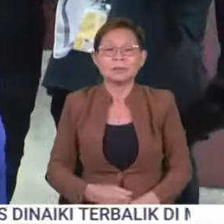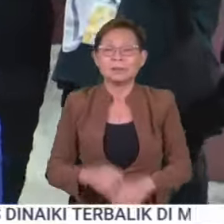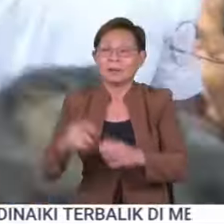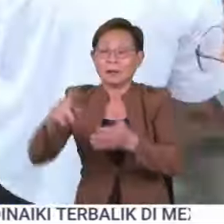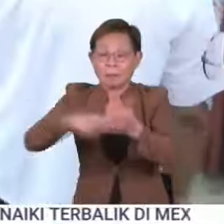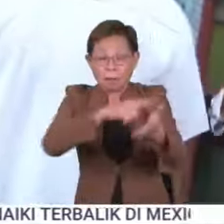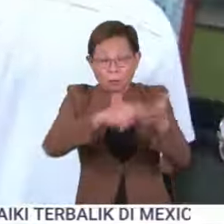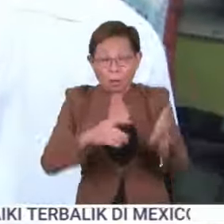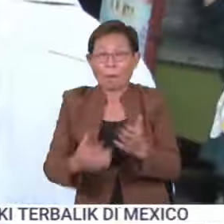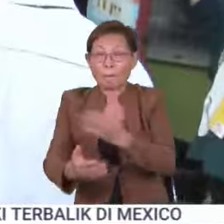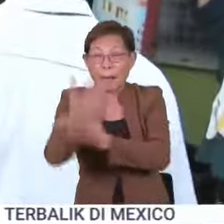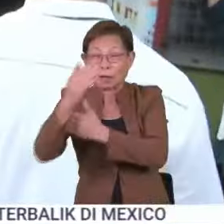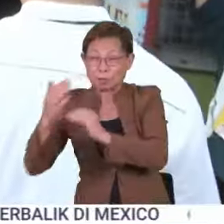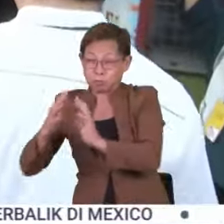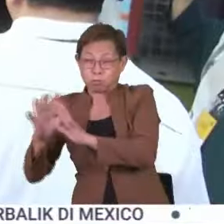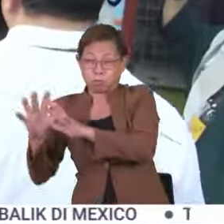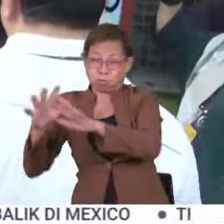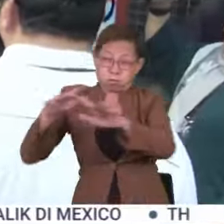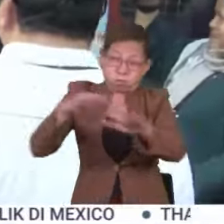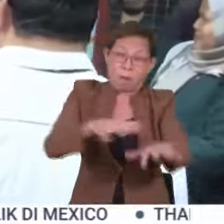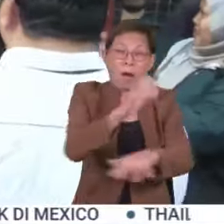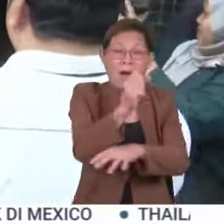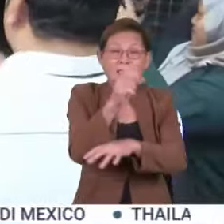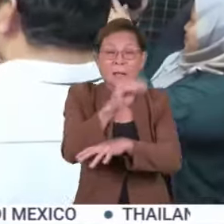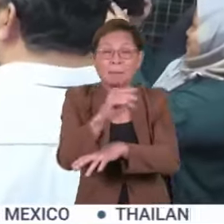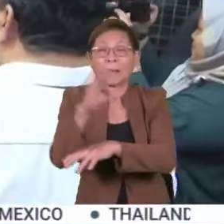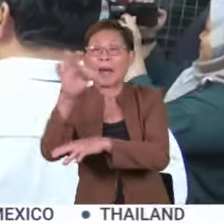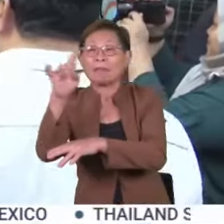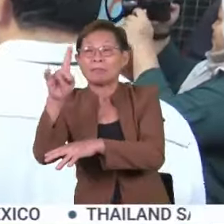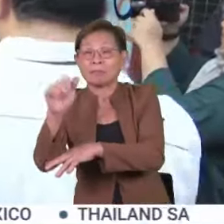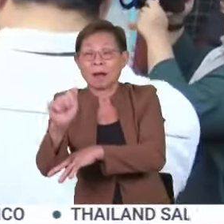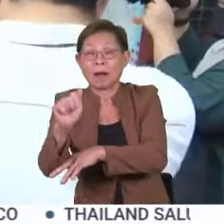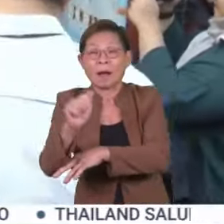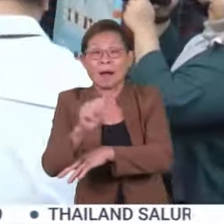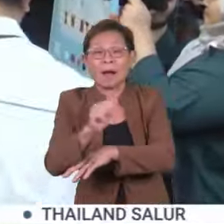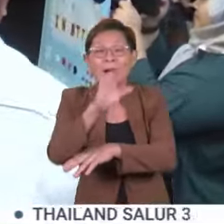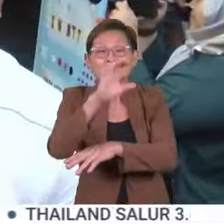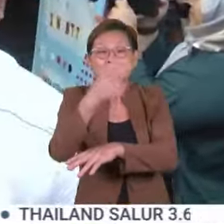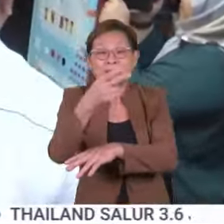pengundi sepanjang pagi tadi di pusat pengundian SMK Felda Cemomoy Bentong memberangsangkan.